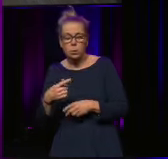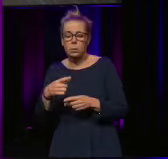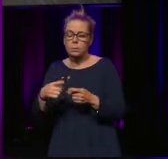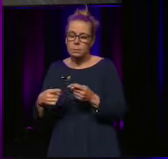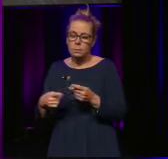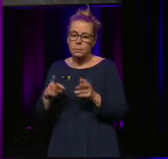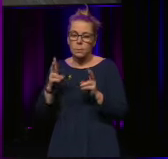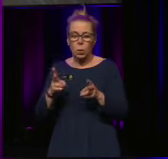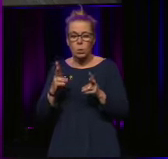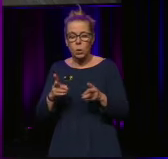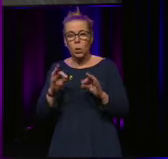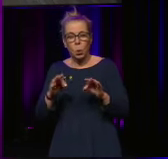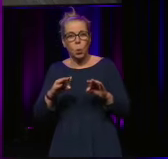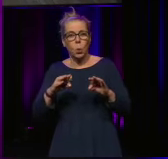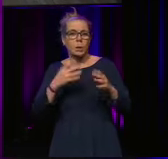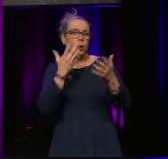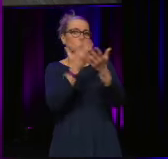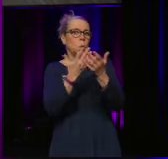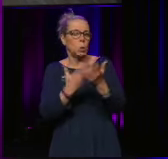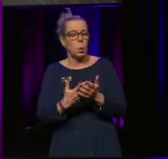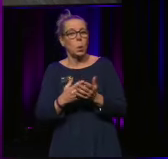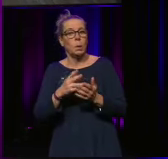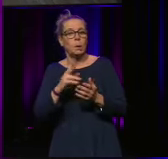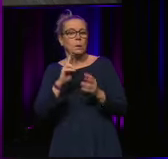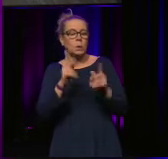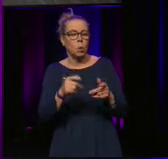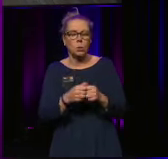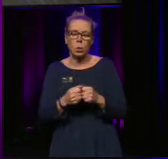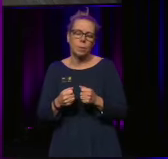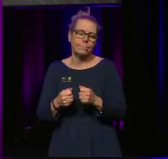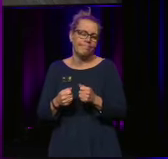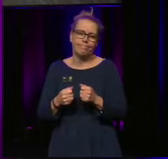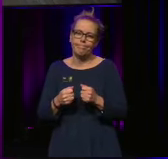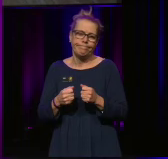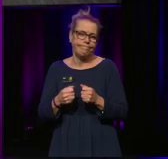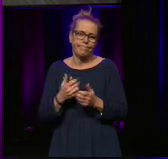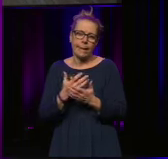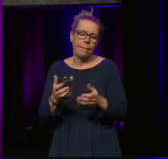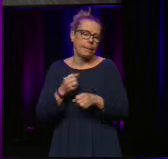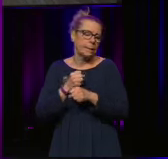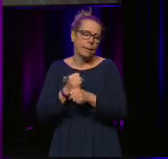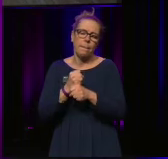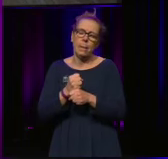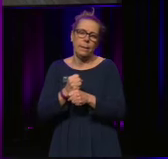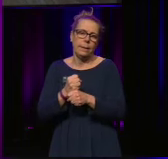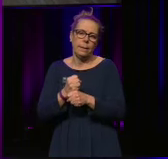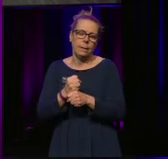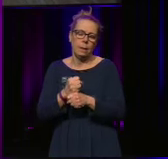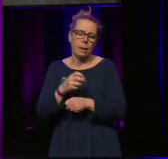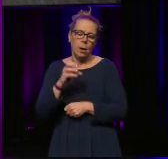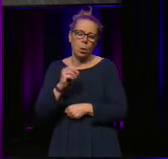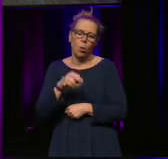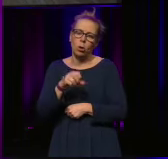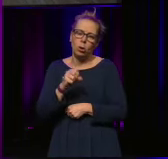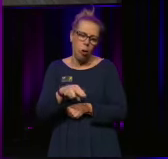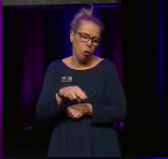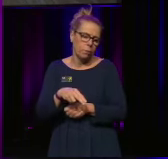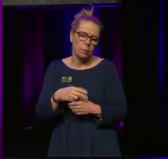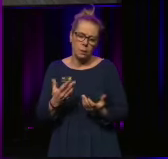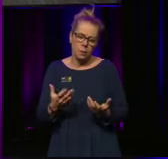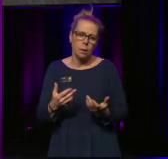också hur det här är uppbyggt, så kan man väl inte säga att det är något särskilt stabilt organ, så att den, dels kan